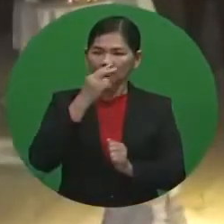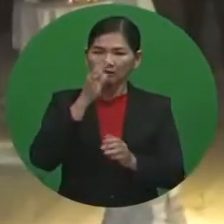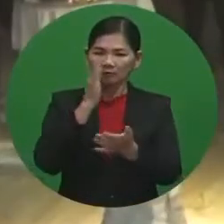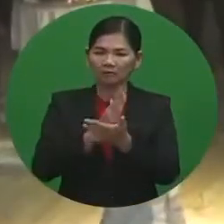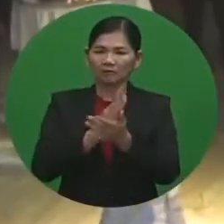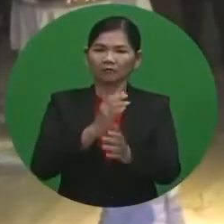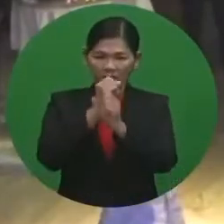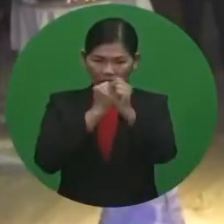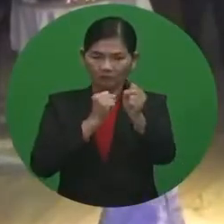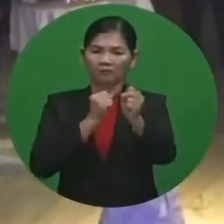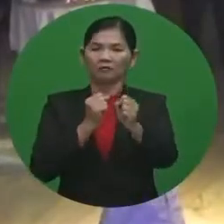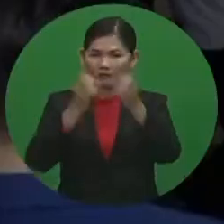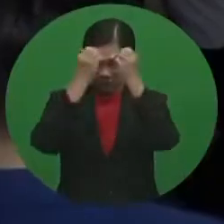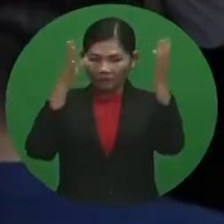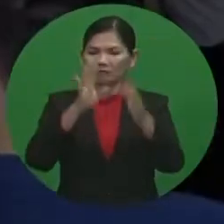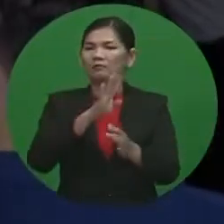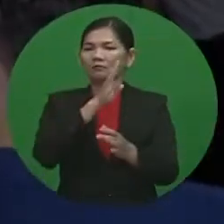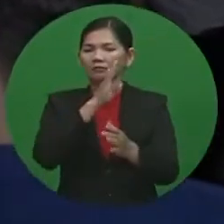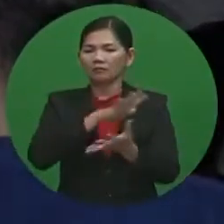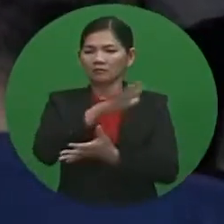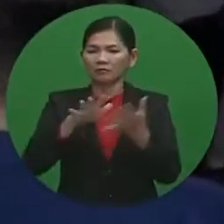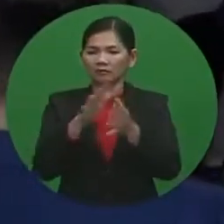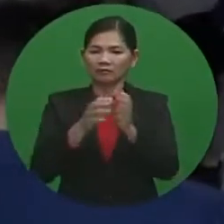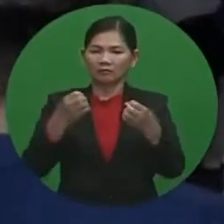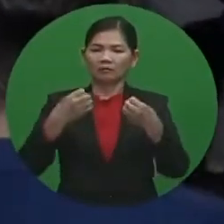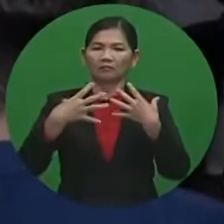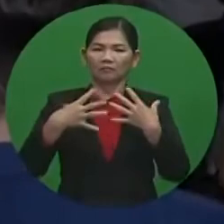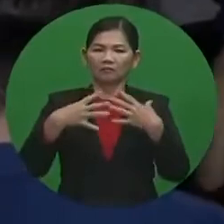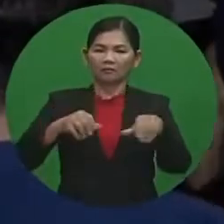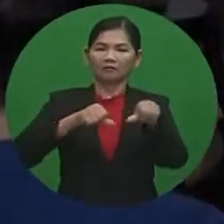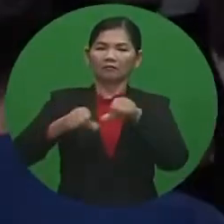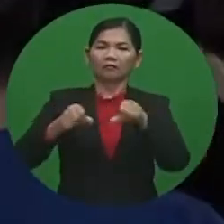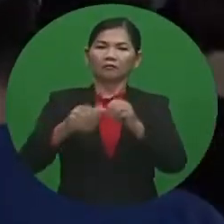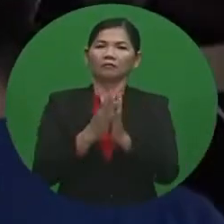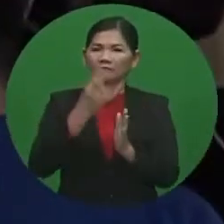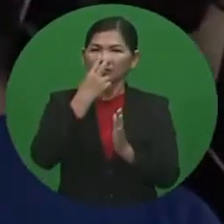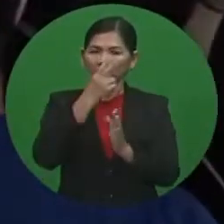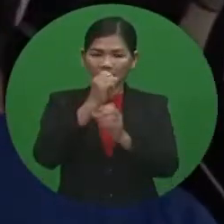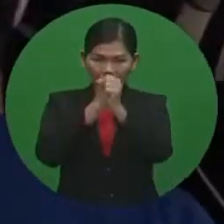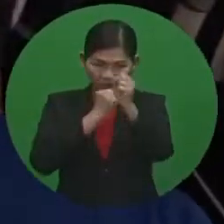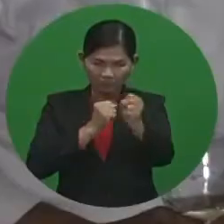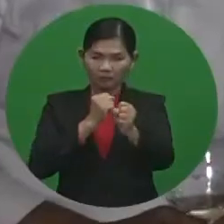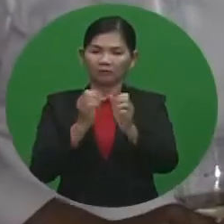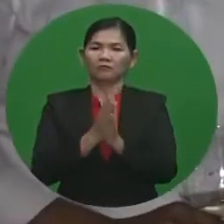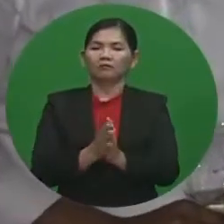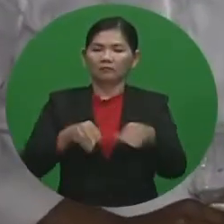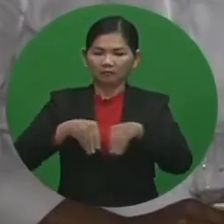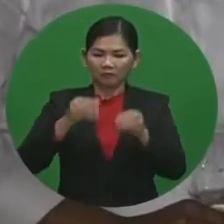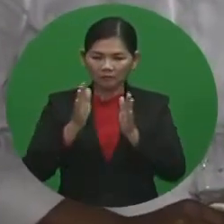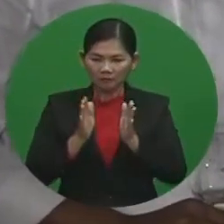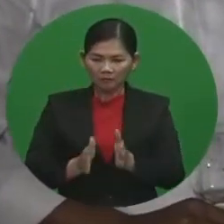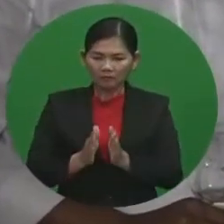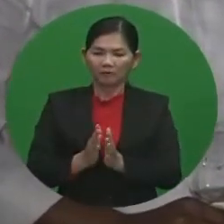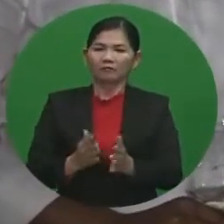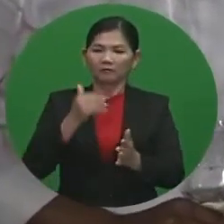ប់ការផ្សព្វផ្សាយព័ត៌មានមិនពិតដែលបង្កឲ្យមានការភ័យខ្លាចតទៅទៀតយើងគួរតែផ្សព្វផ្សាយអំពីអាជីវកម្មរបស់យើង